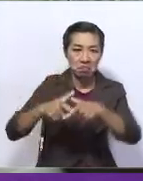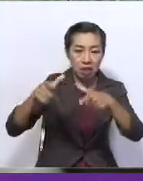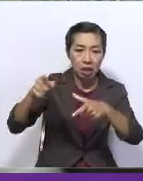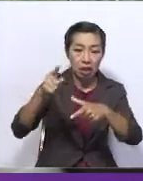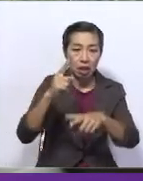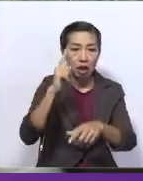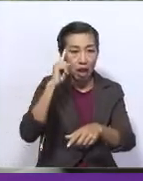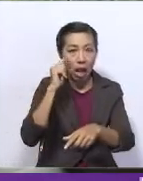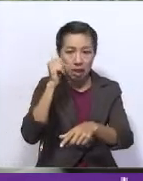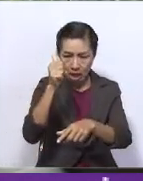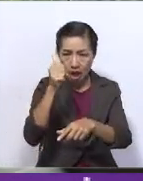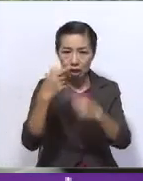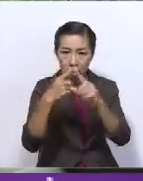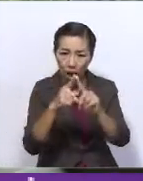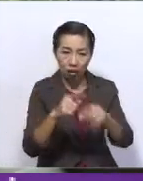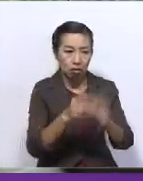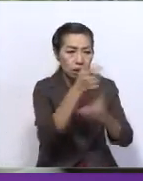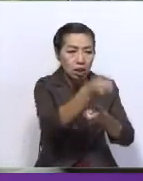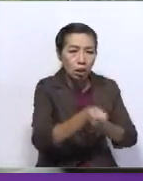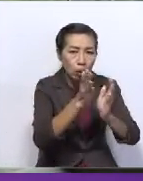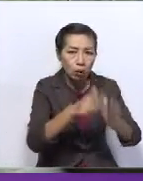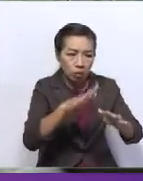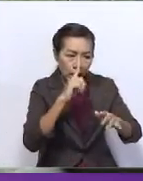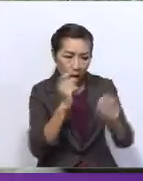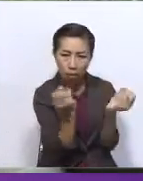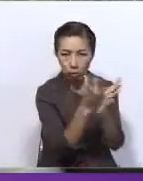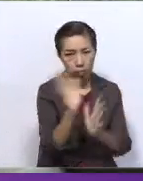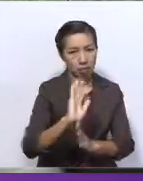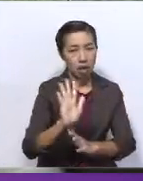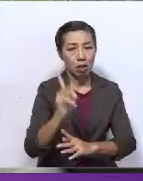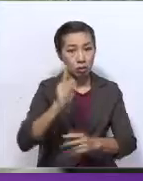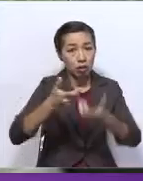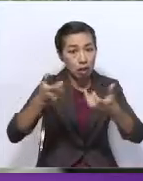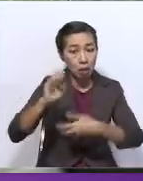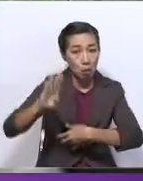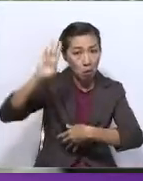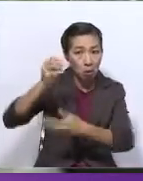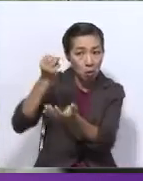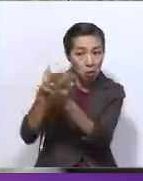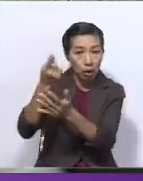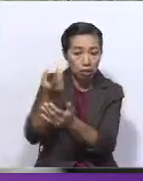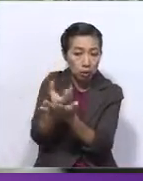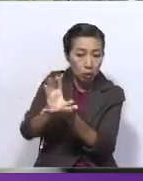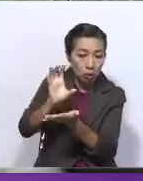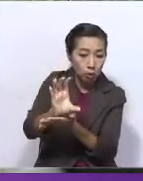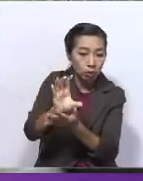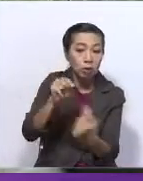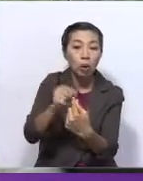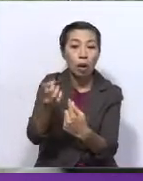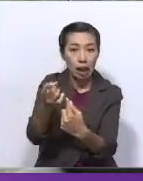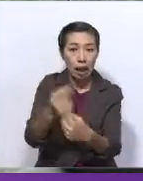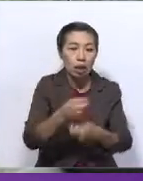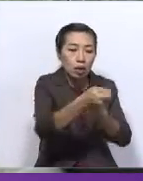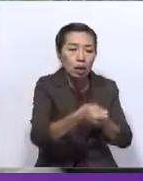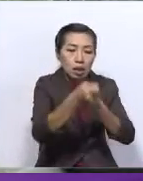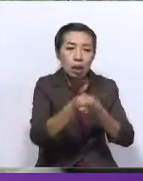ทำลายเกษตรกรเล็กๆนะต้องแยกกันให้ชัดเจนว่าบริษัทใหญ่ๆจะลงทุนด้านไหนมั่งนะเก